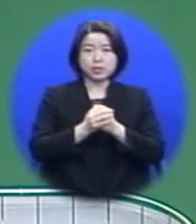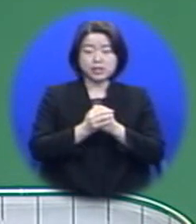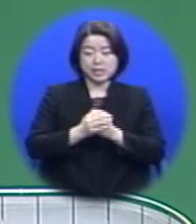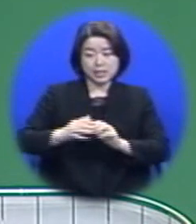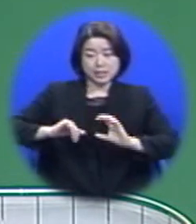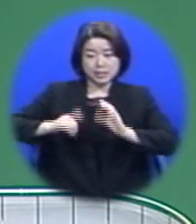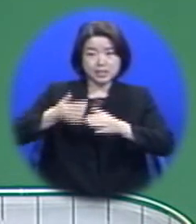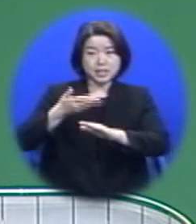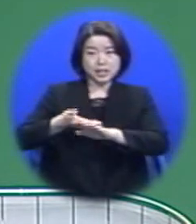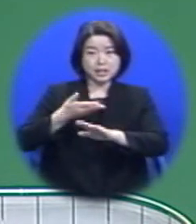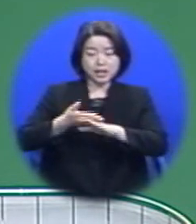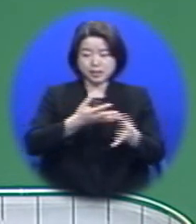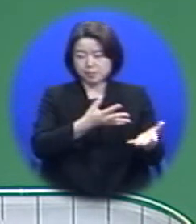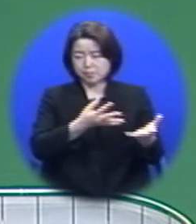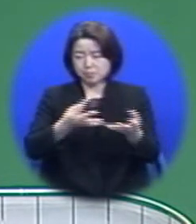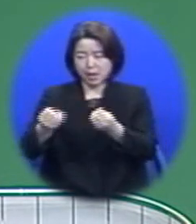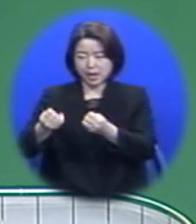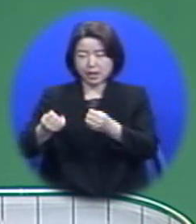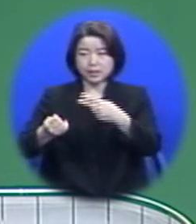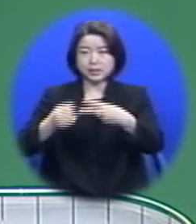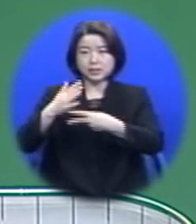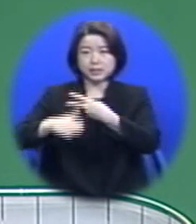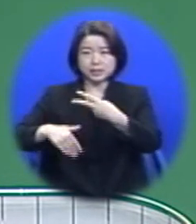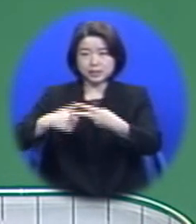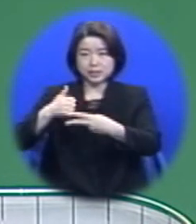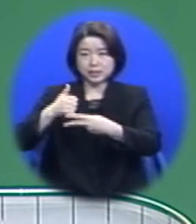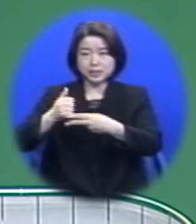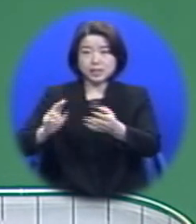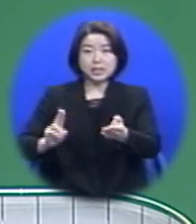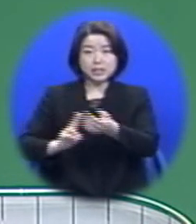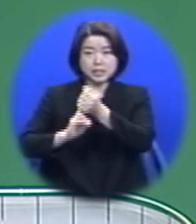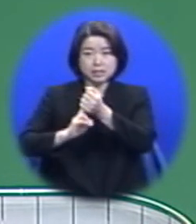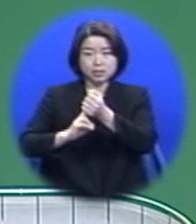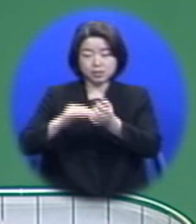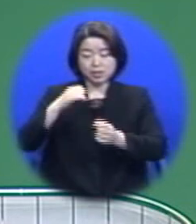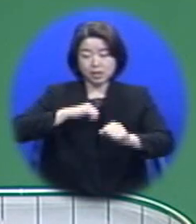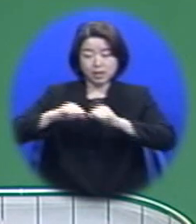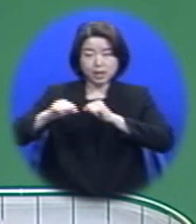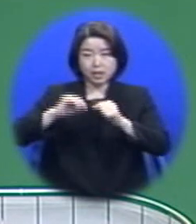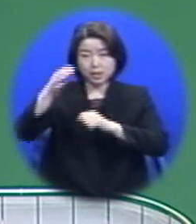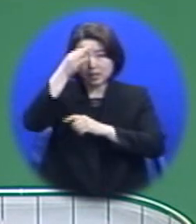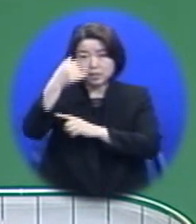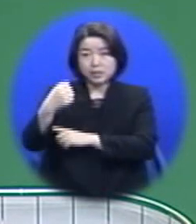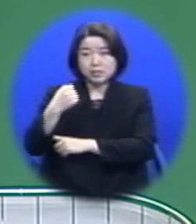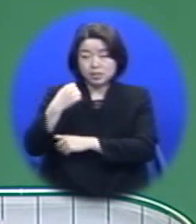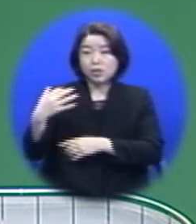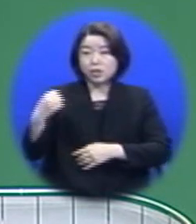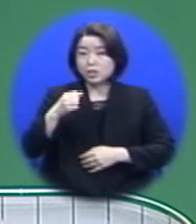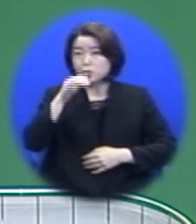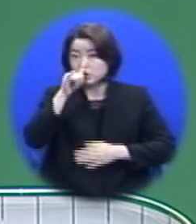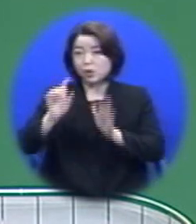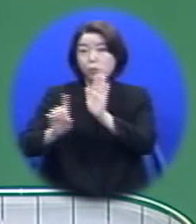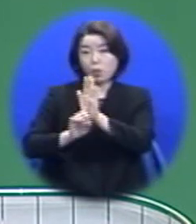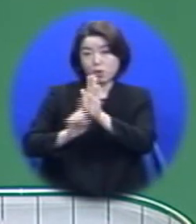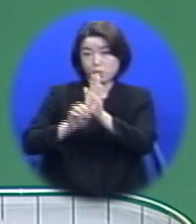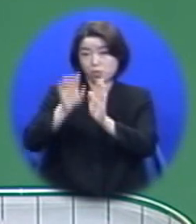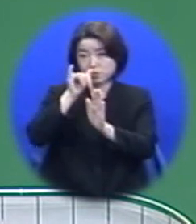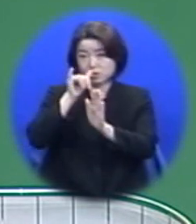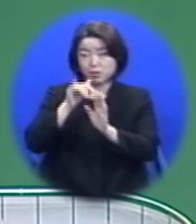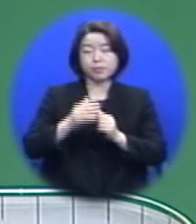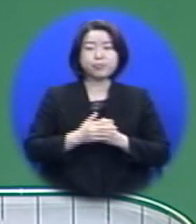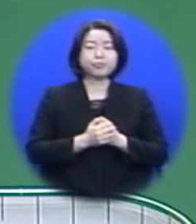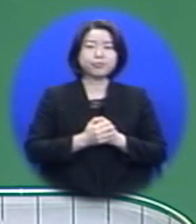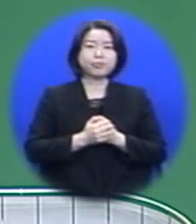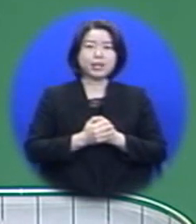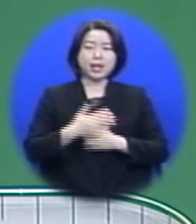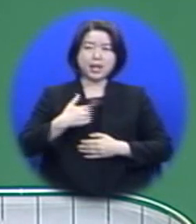신들은 다 기적을 행하는 능력을 가지고 있다고들 그렇게 광고합니다 나에게 잘